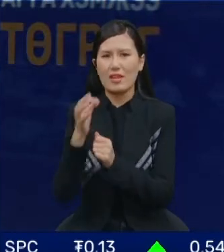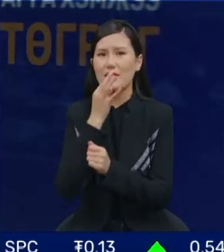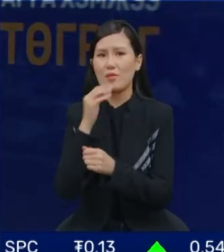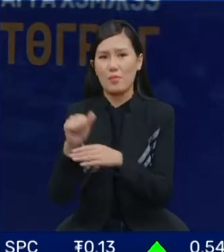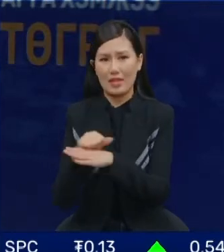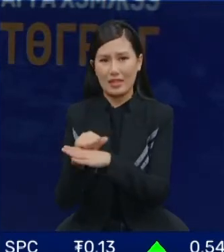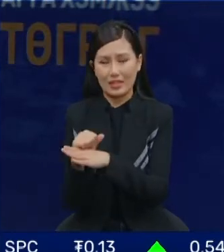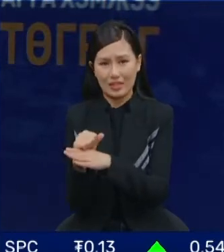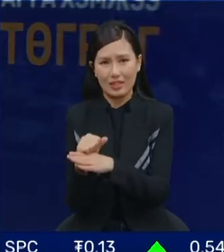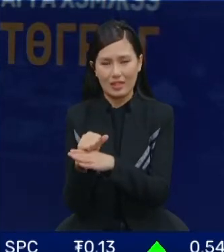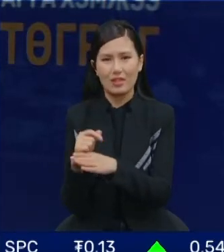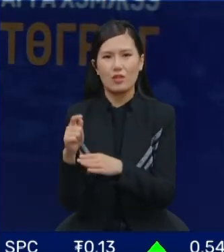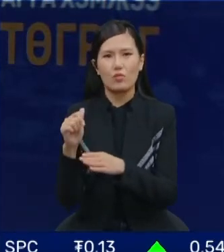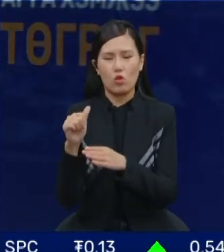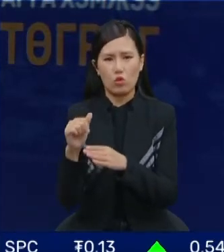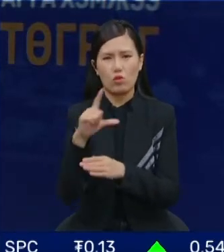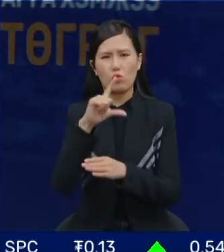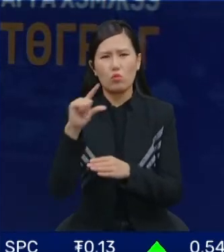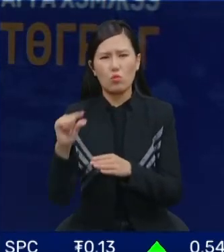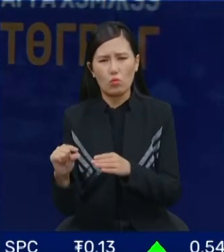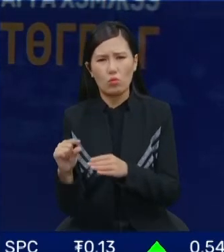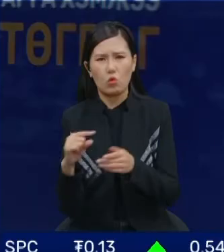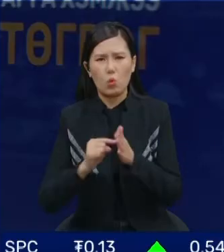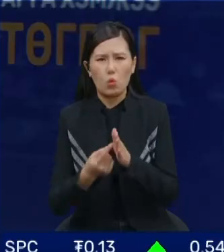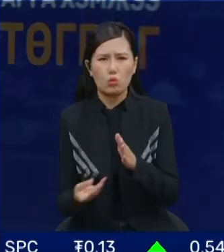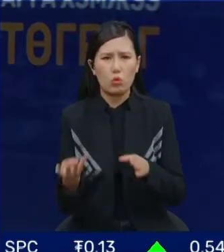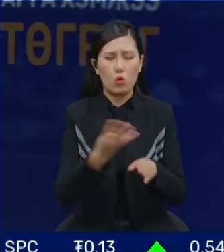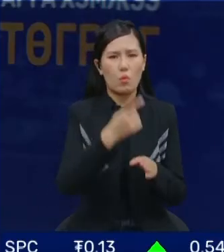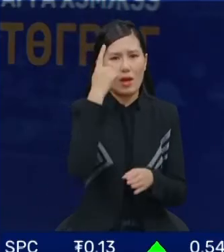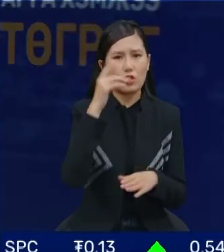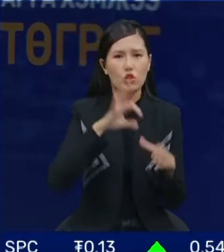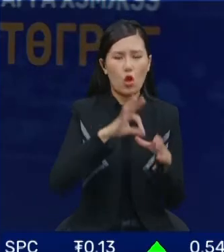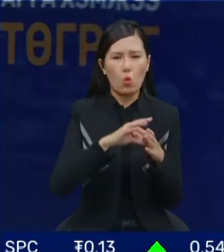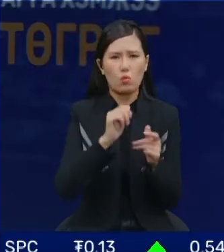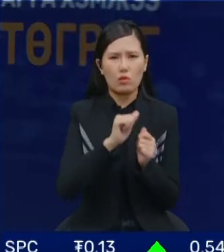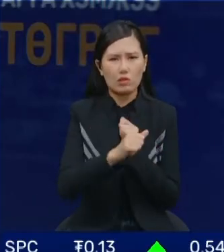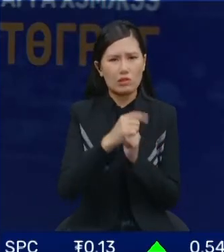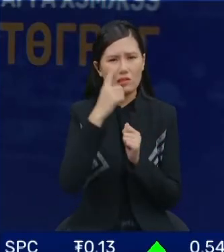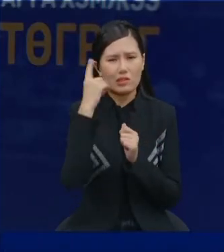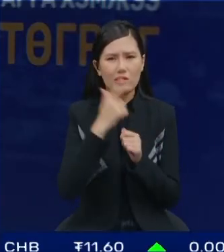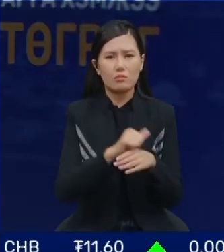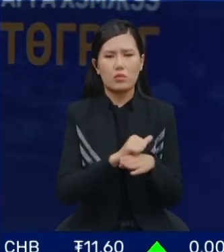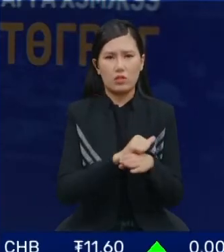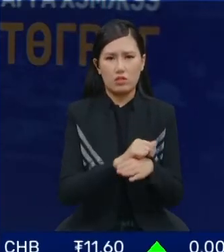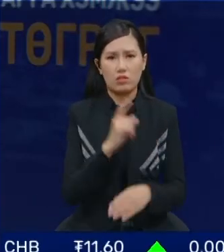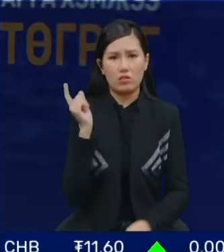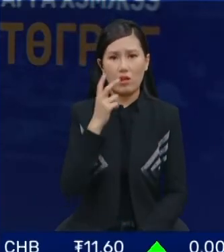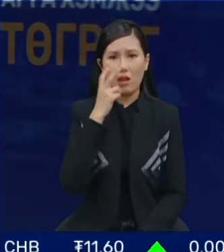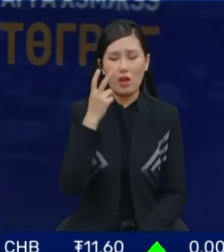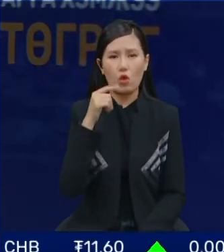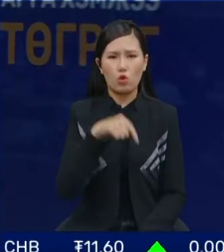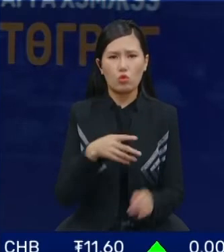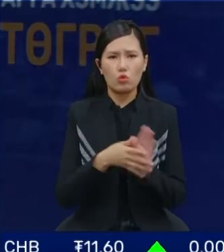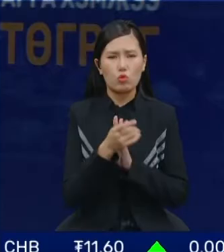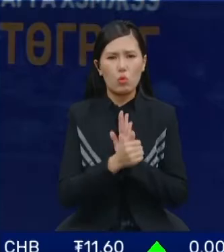авах мөнгнөөс 4 дахин бага байна. Яг таны харж байгаа тоо бол өнөөдрийн төсөвт сууж байгаа мөнгөн хэмжээ